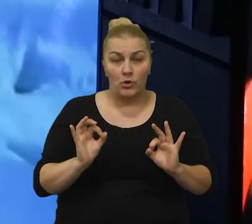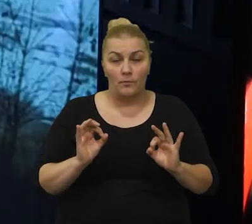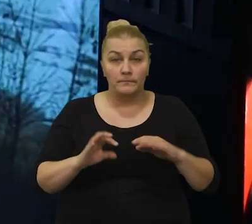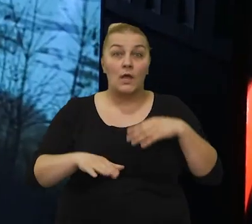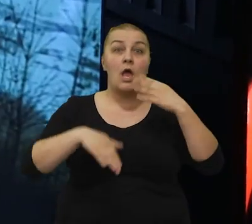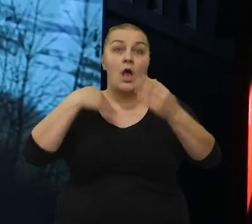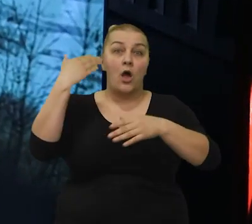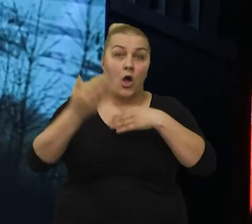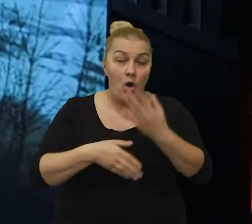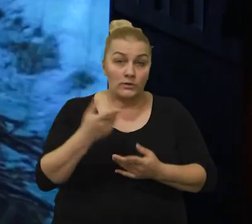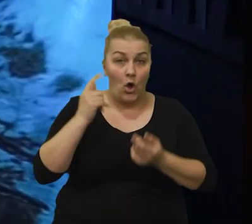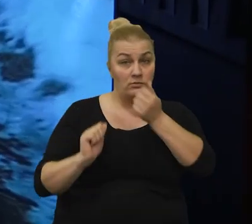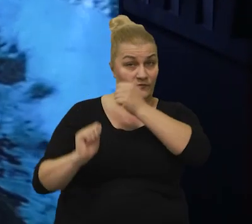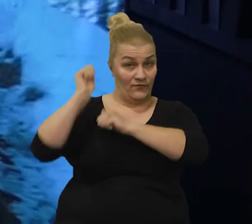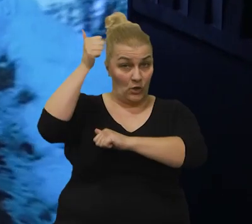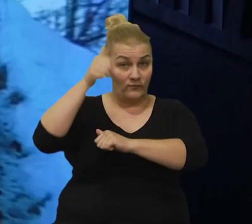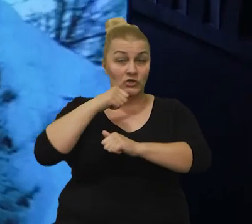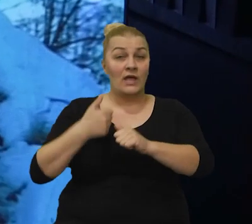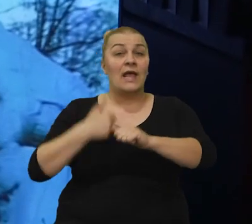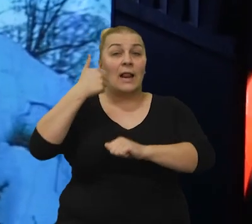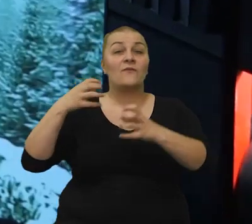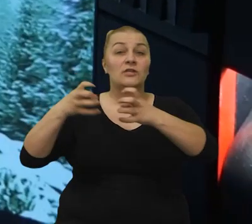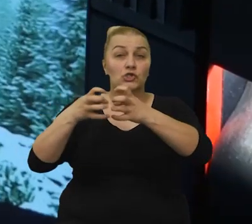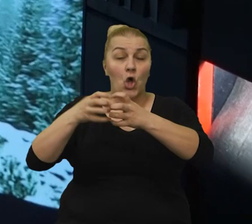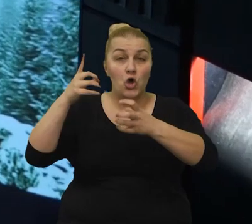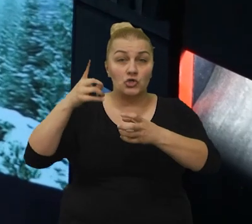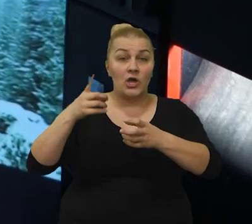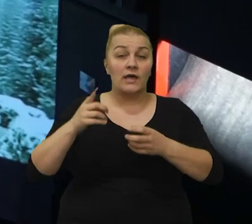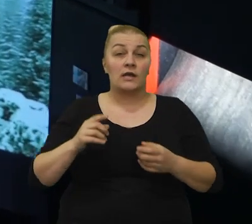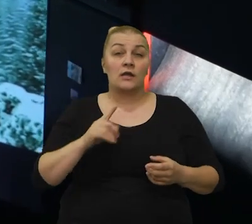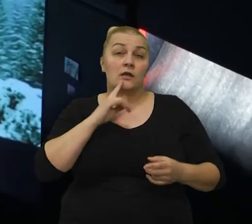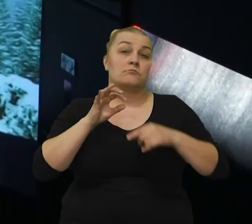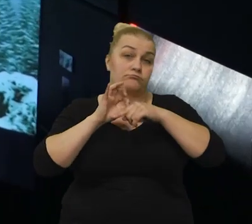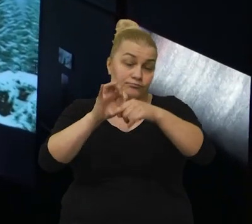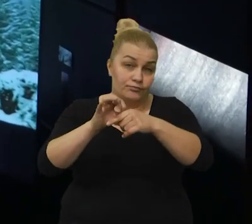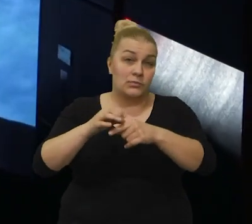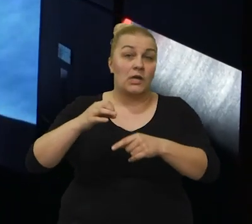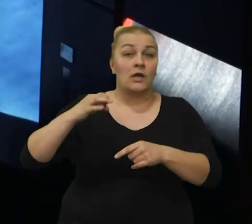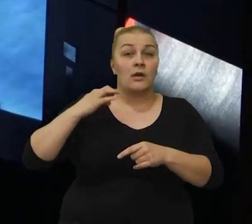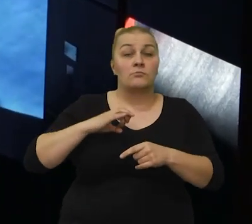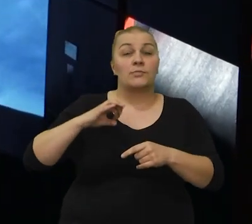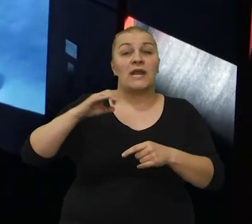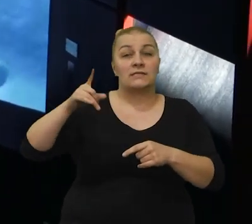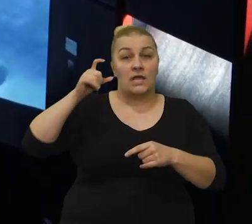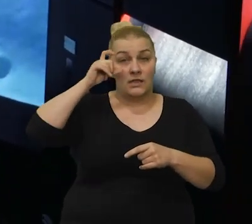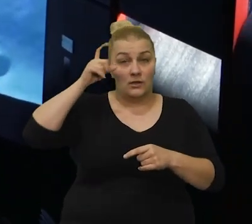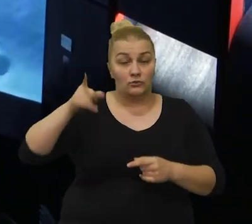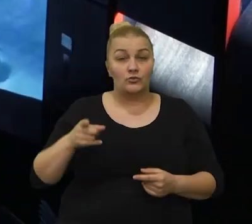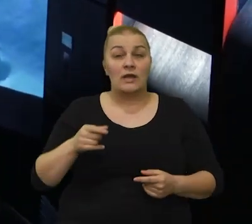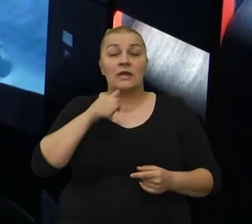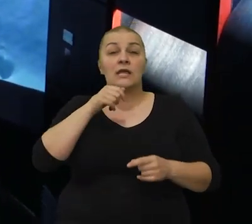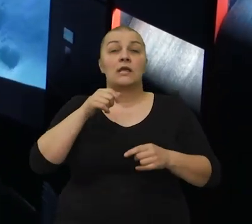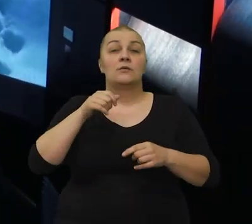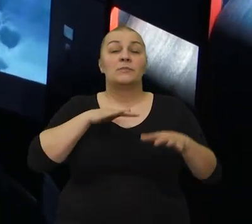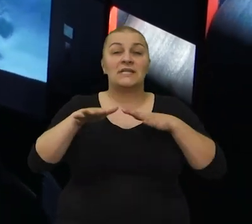I onda od našeg vrhovništva i glavnog stožera na čelu, jasno, sa vrhovnim zapovjednikom koji je predsjednik države, ministrom